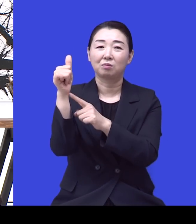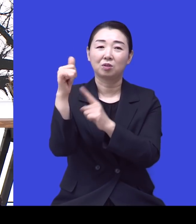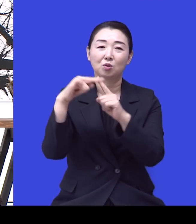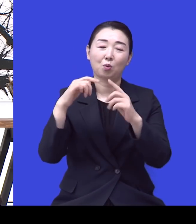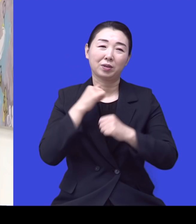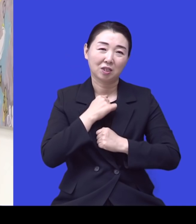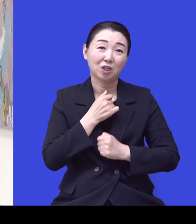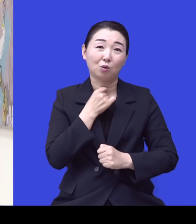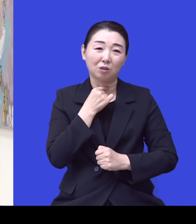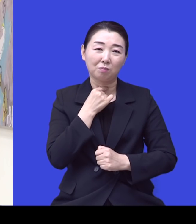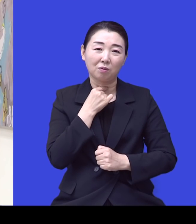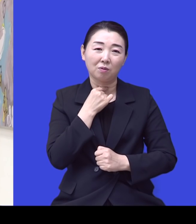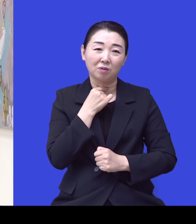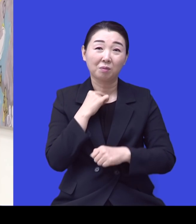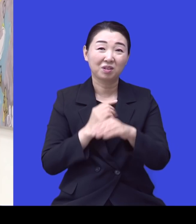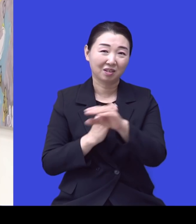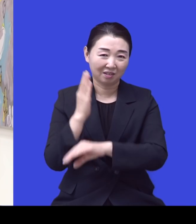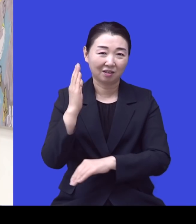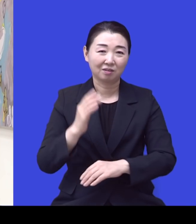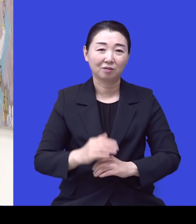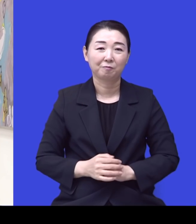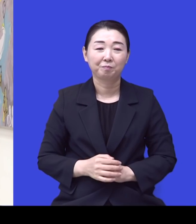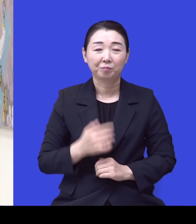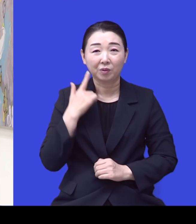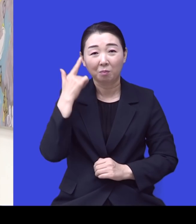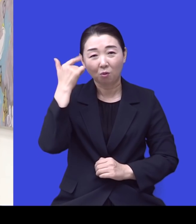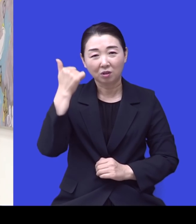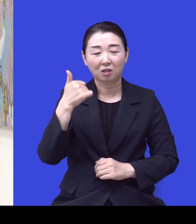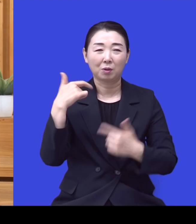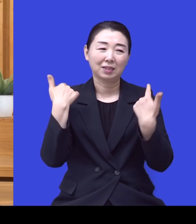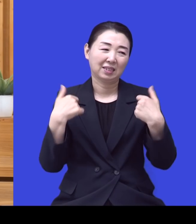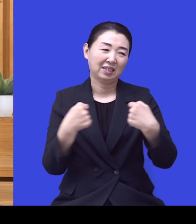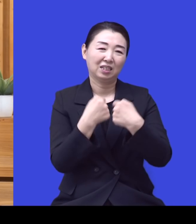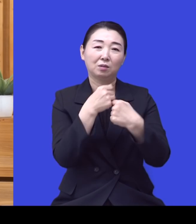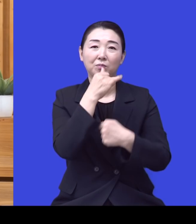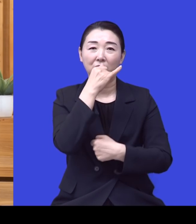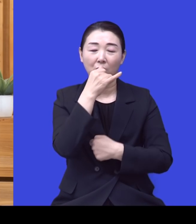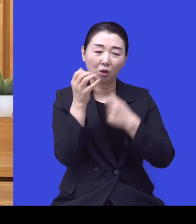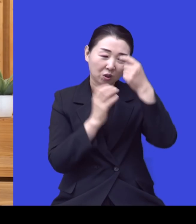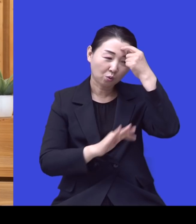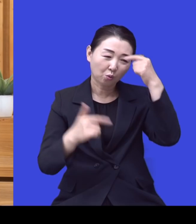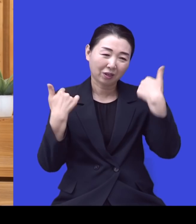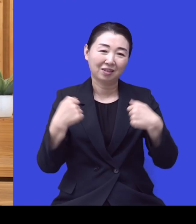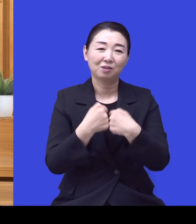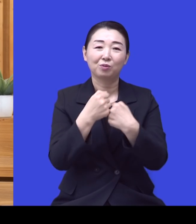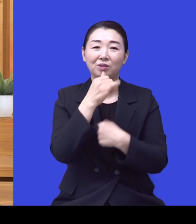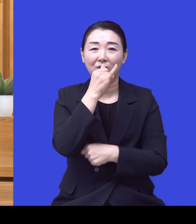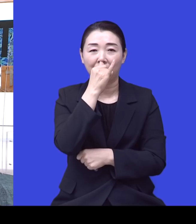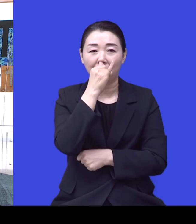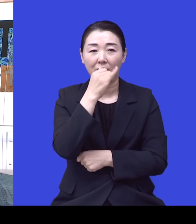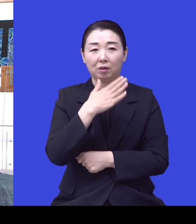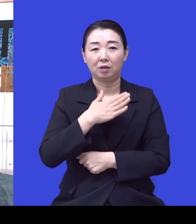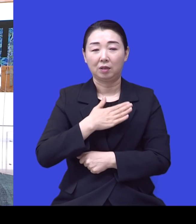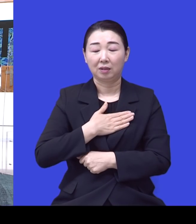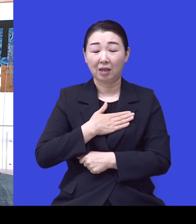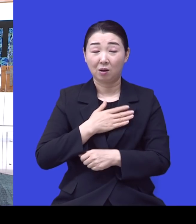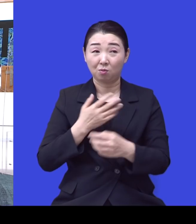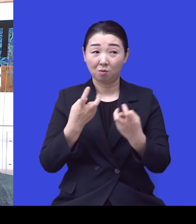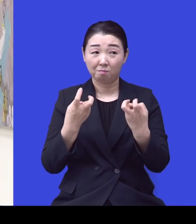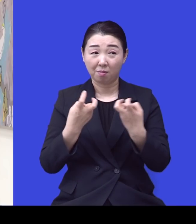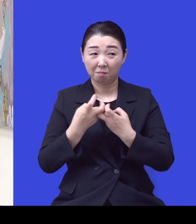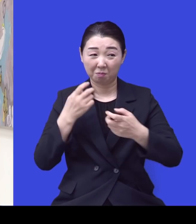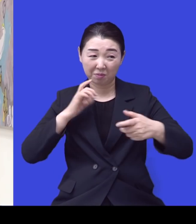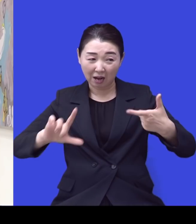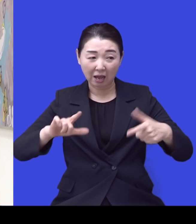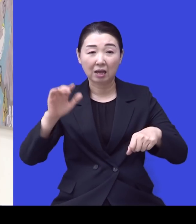그러다 보니까 그게 너무 지나치니까 목사님하고 늘 부닥치고 성도들하고 늘 부닥치고 네. 나하고 틀린 방법이 있으면